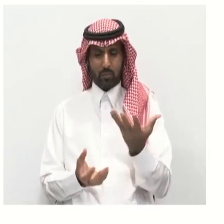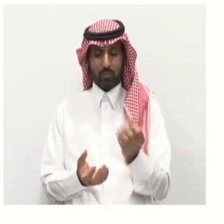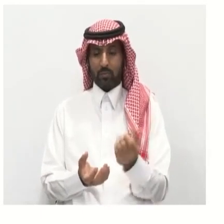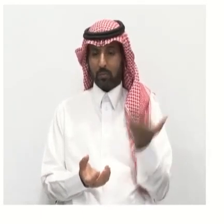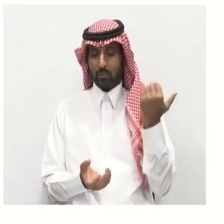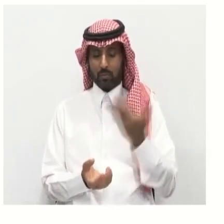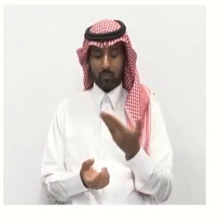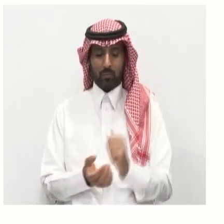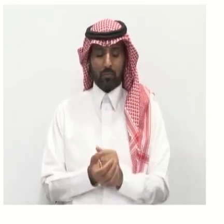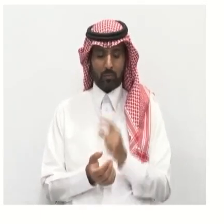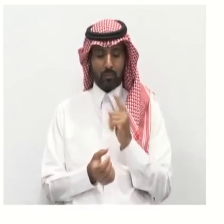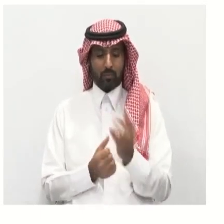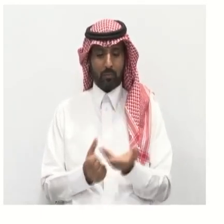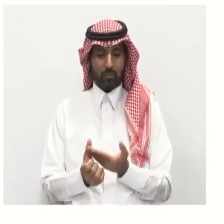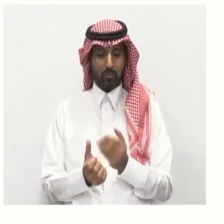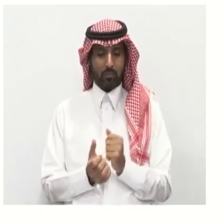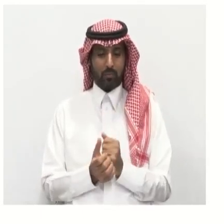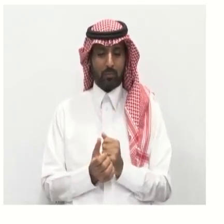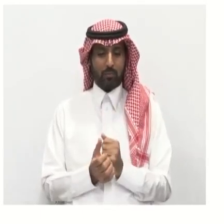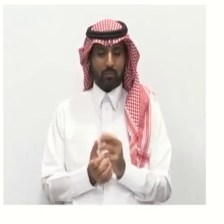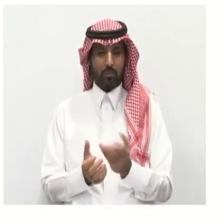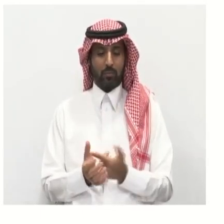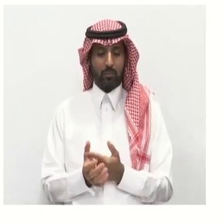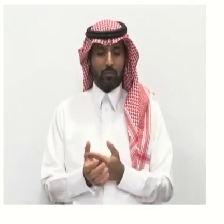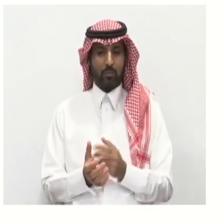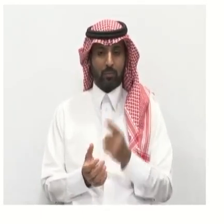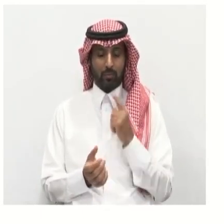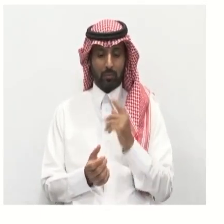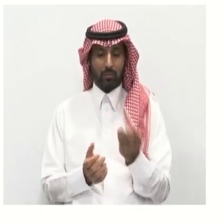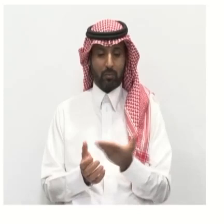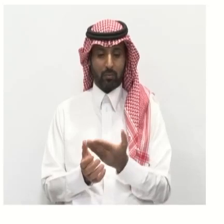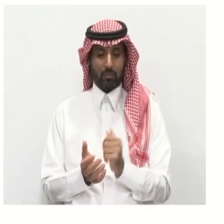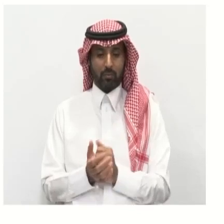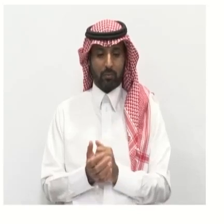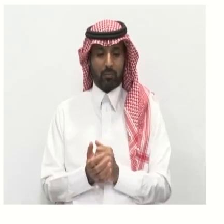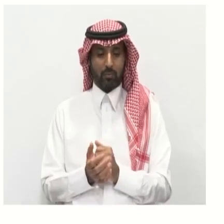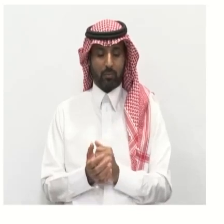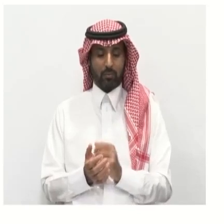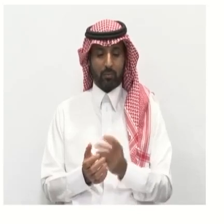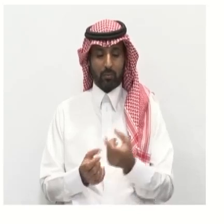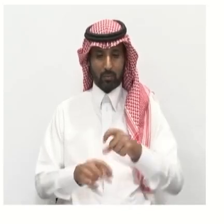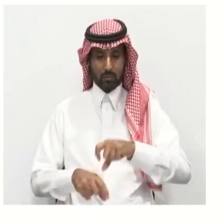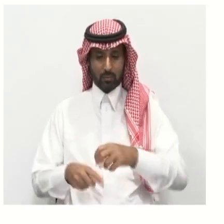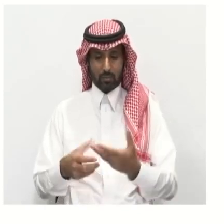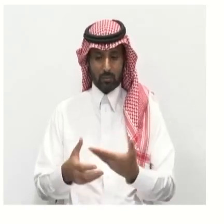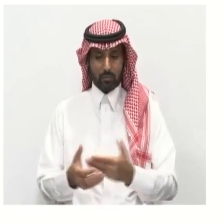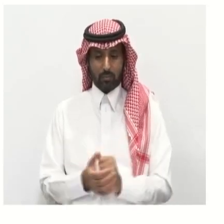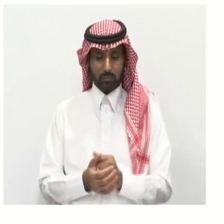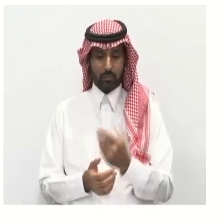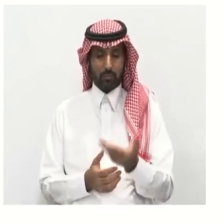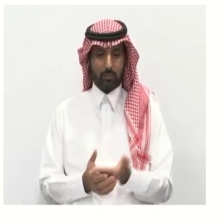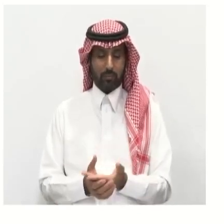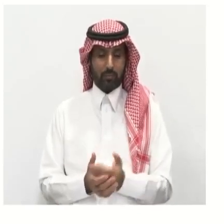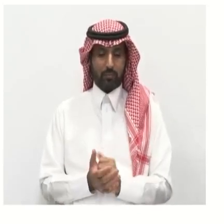تعرفنا في السابق على التفاعلات التي تكون ماء والتفاعلات التي تكون راسب اليوم ان شاء الله سوف نتعرف على